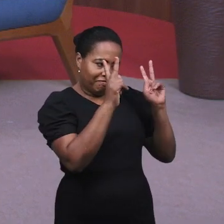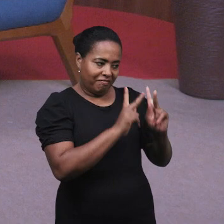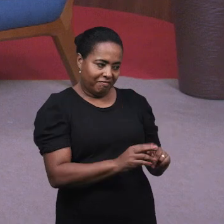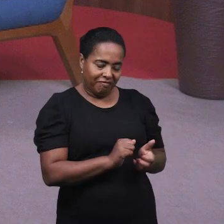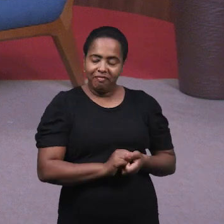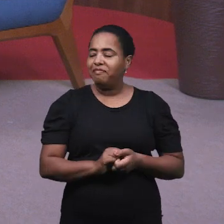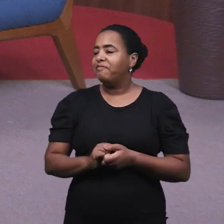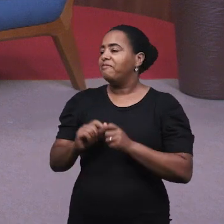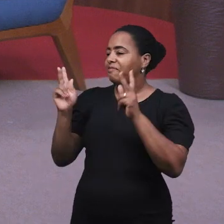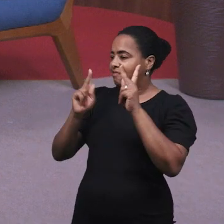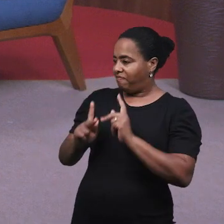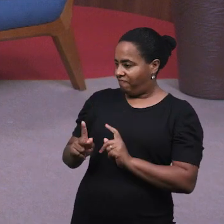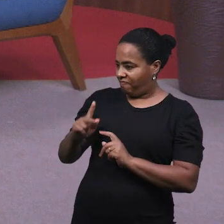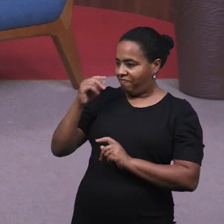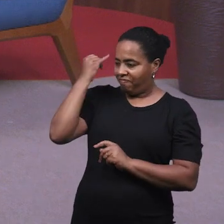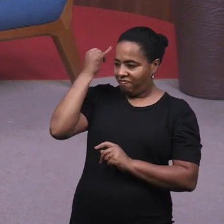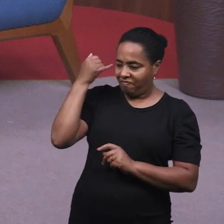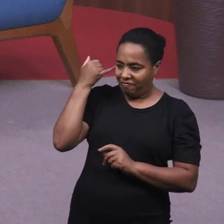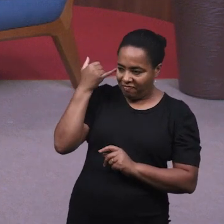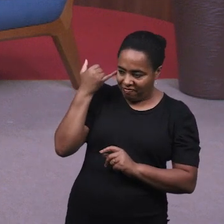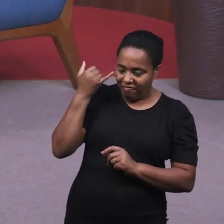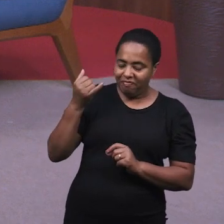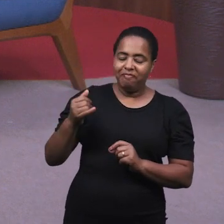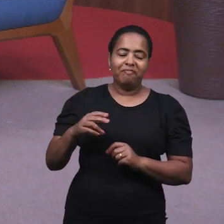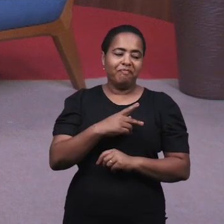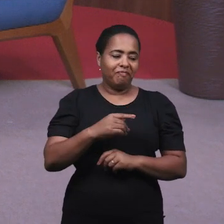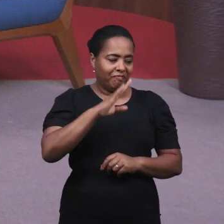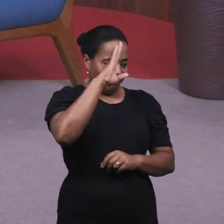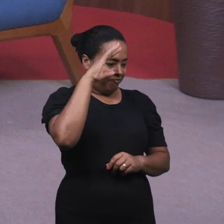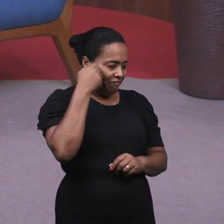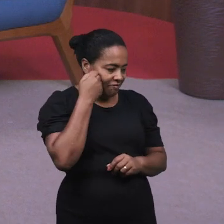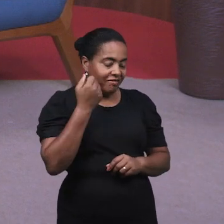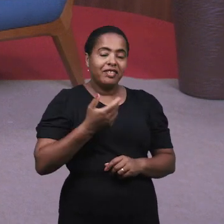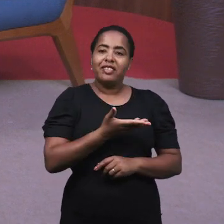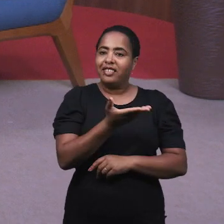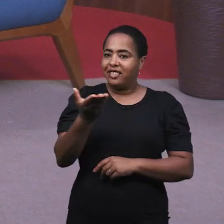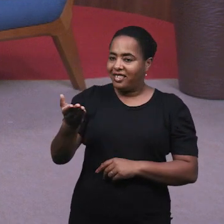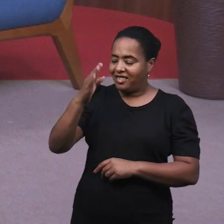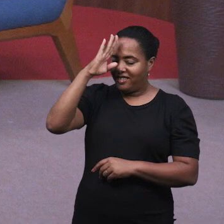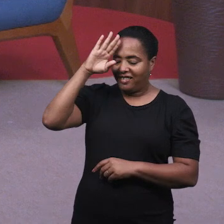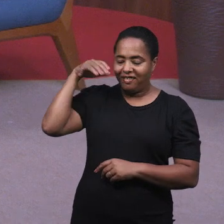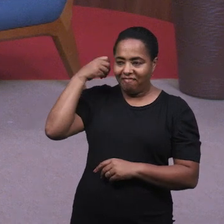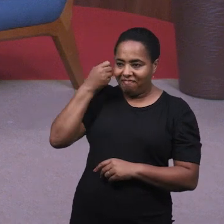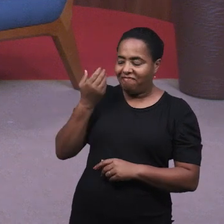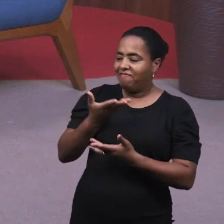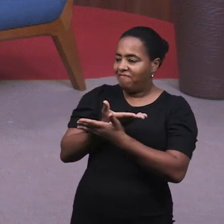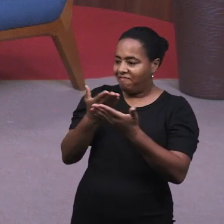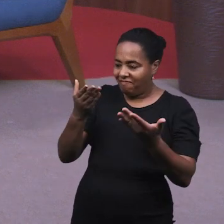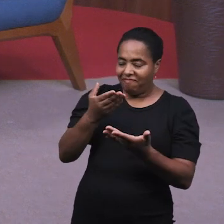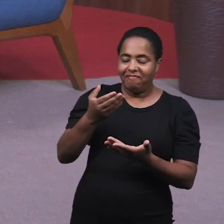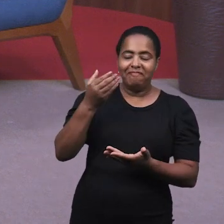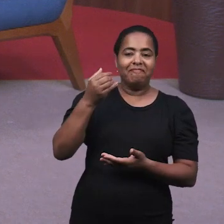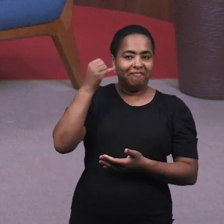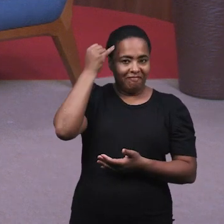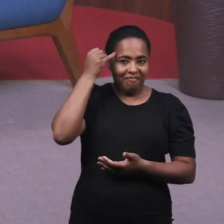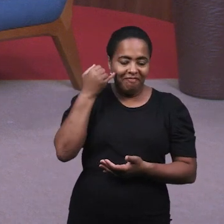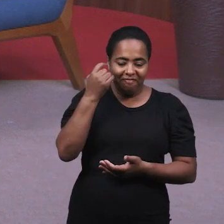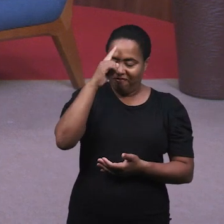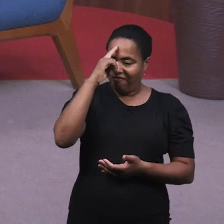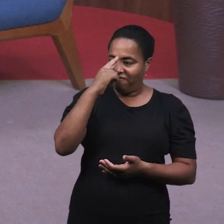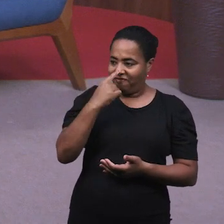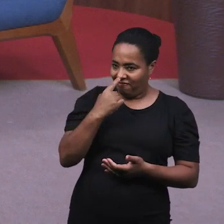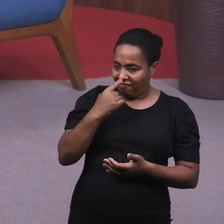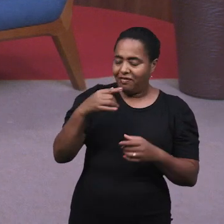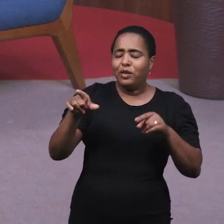la paix du Seigneur. Josias, la paix du Seigneur, la paix du Seigneur, Josias, la paix du Seigneur à tous les bien-aimés, tous,